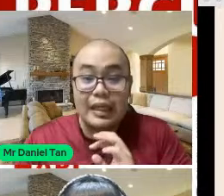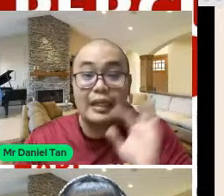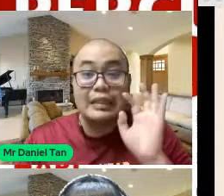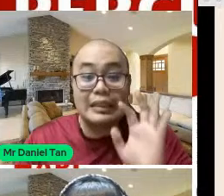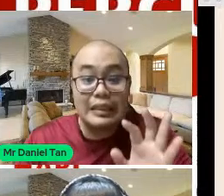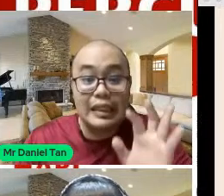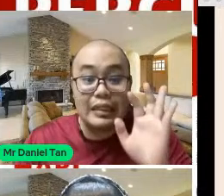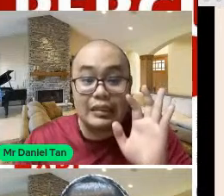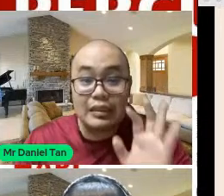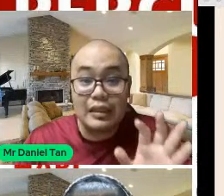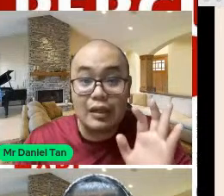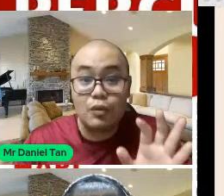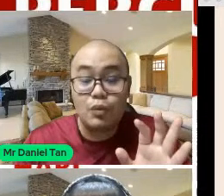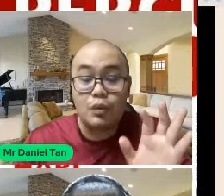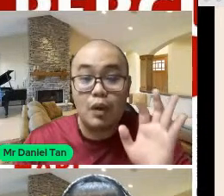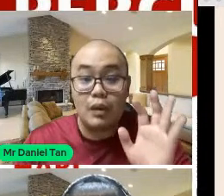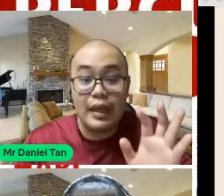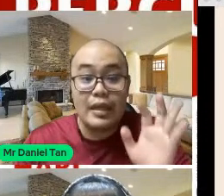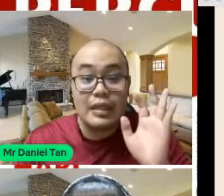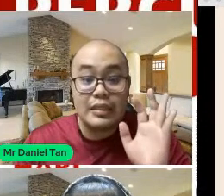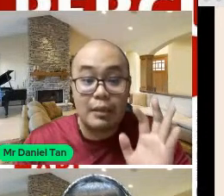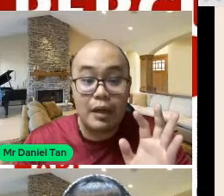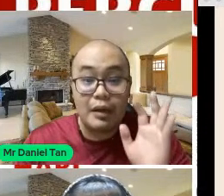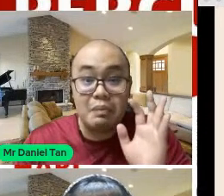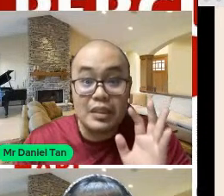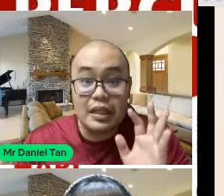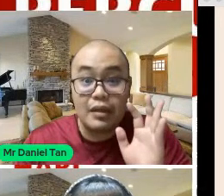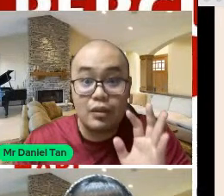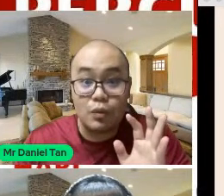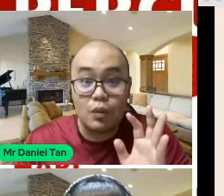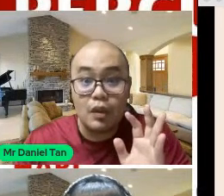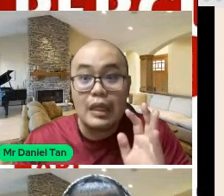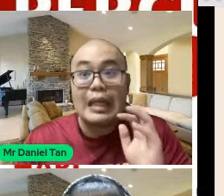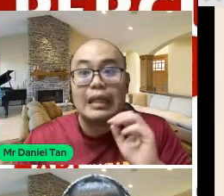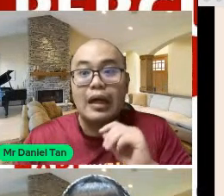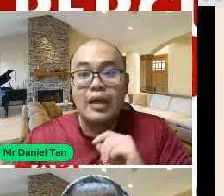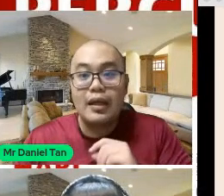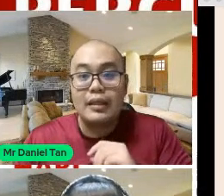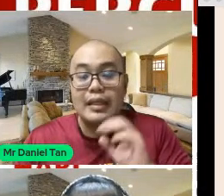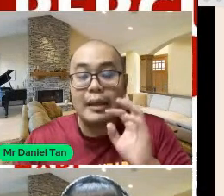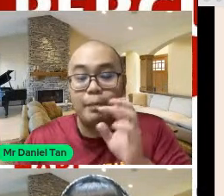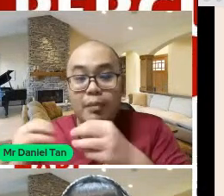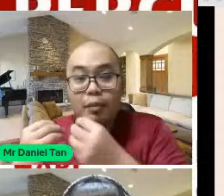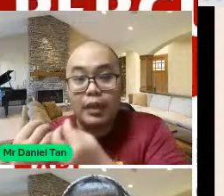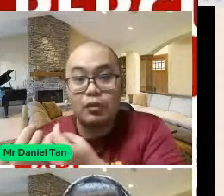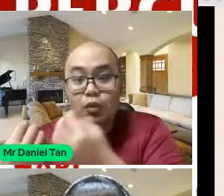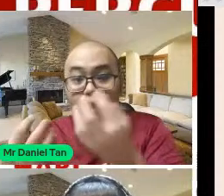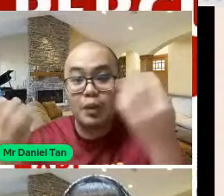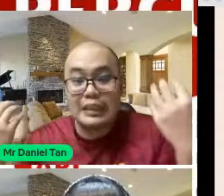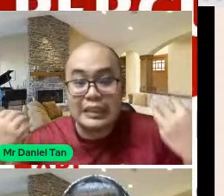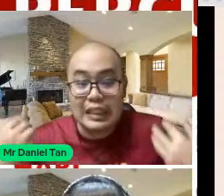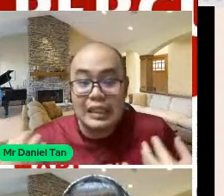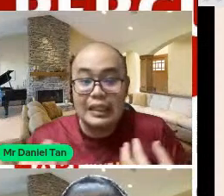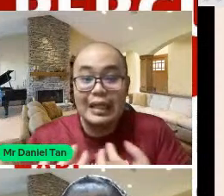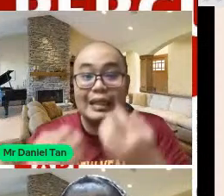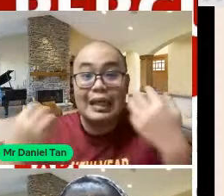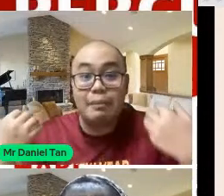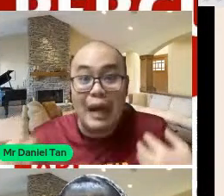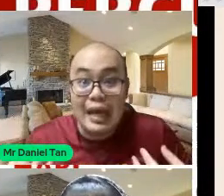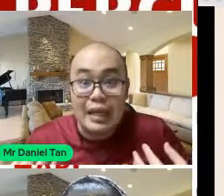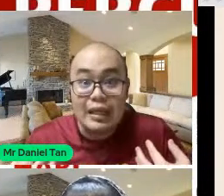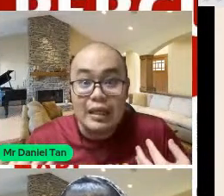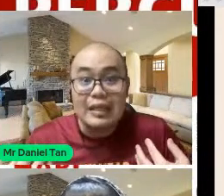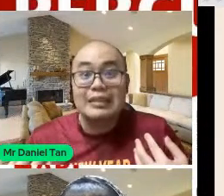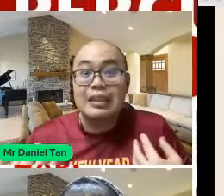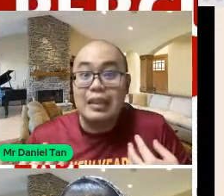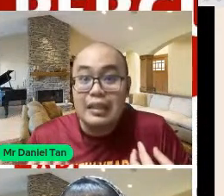sekelilingnya tidak terganggu oleh cabaran besar Itu hadiah dapat membantu orang di sekelilingnya